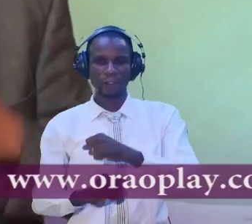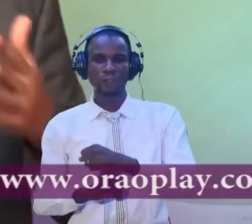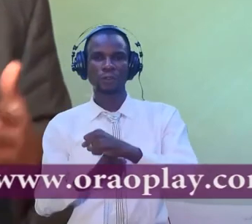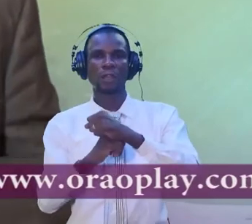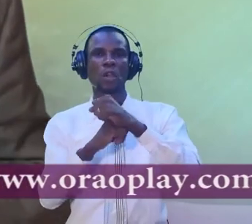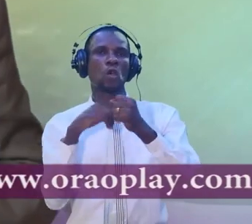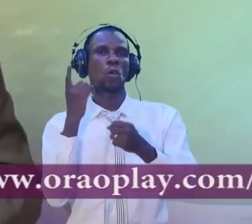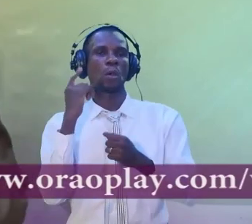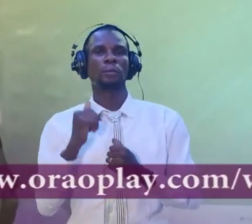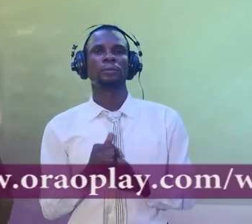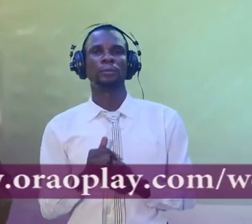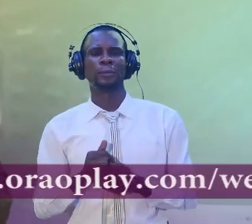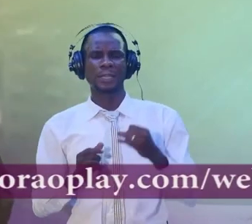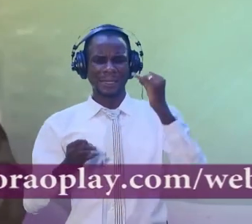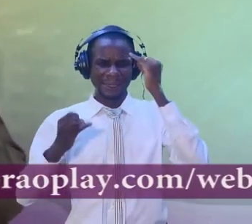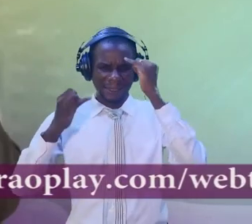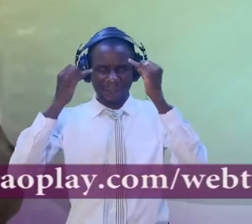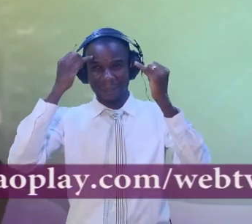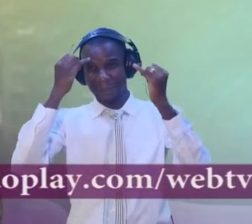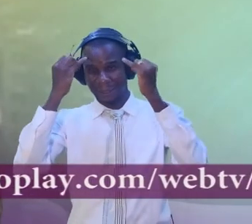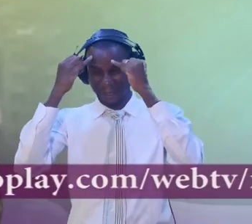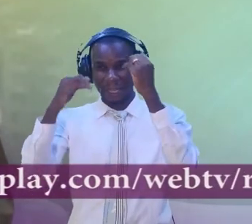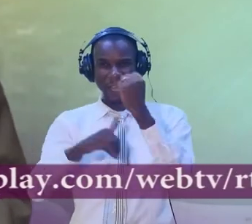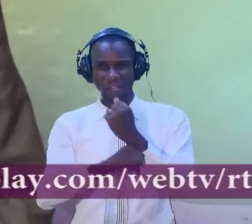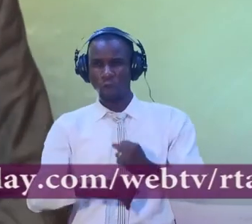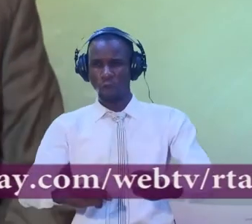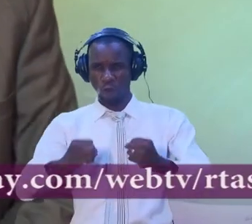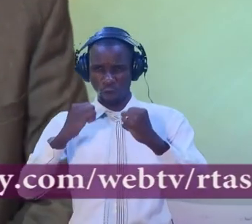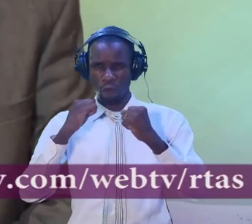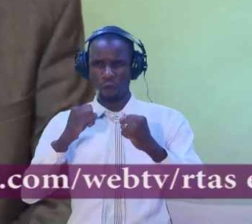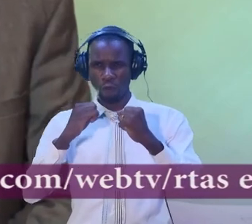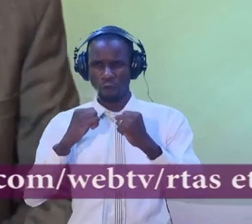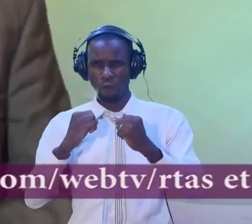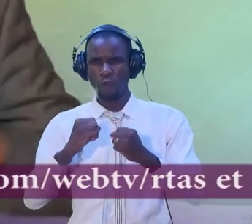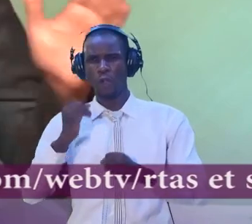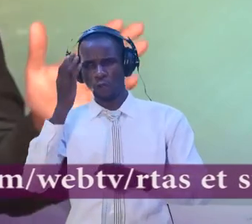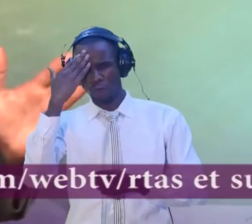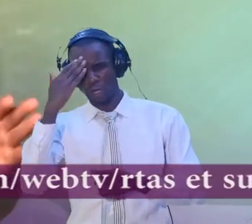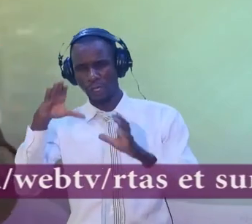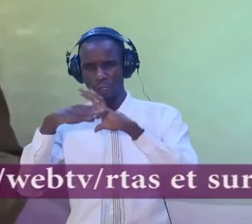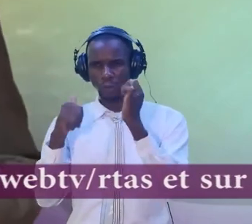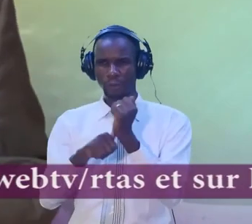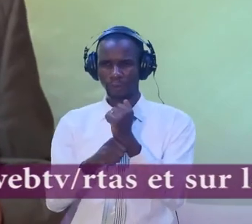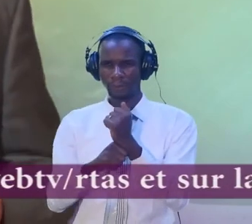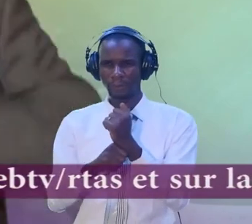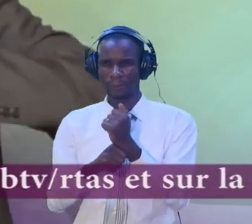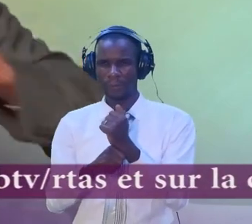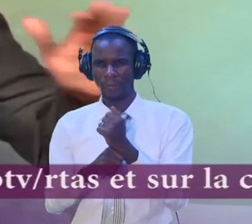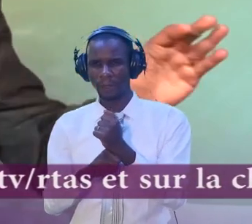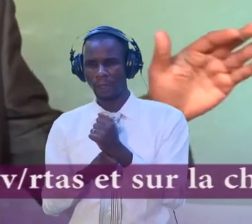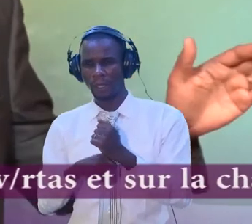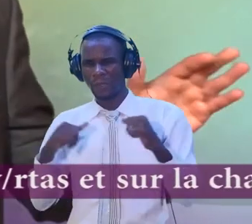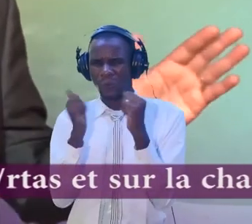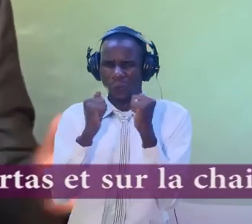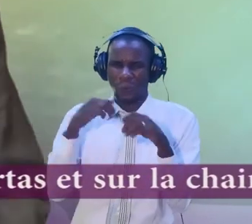Pengine ningetoa mfano ya kutusaidia. Tafakari kwamba mtu